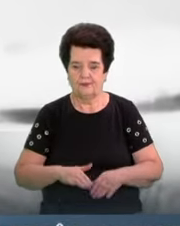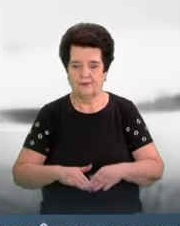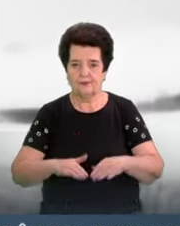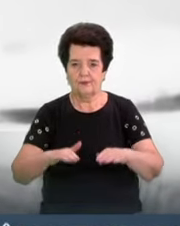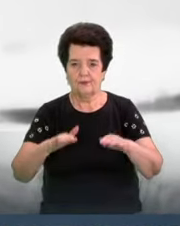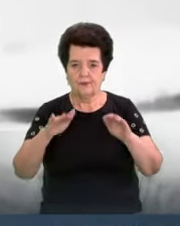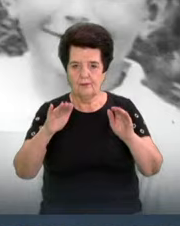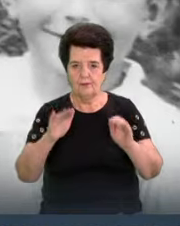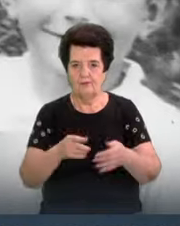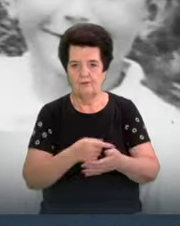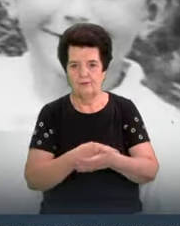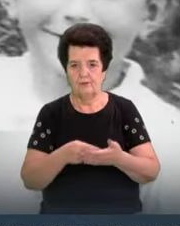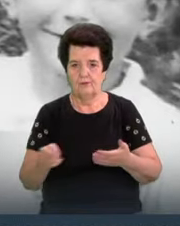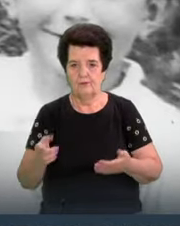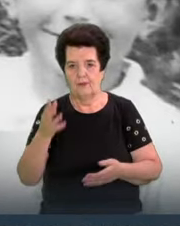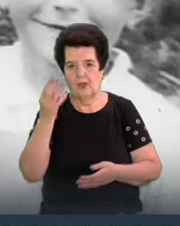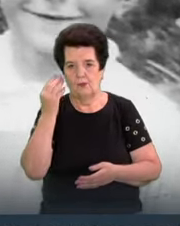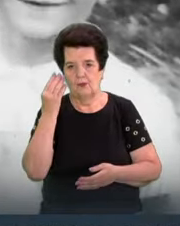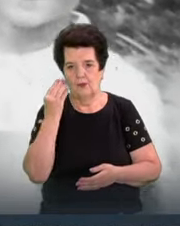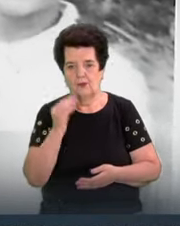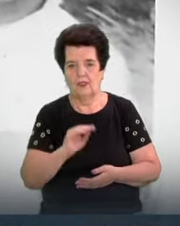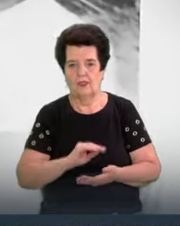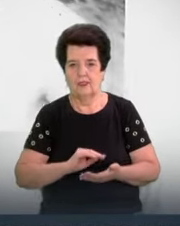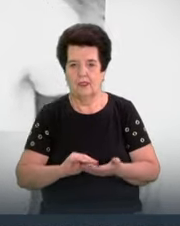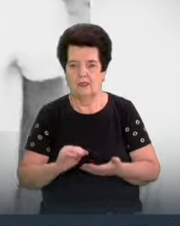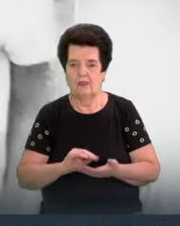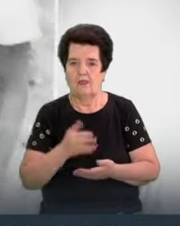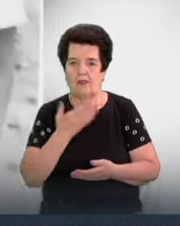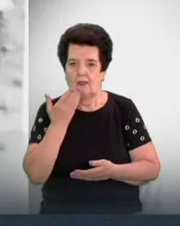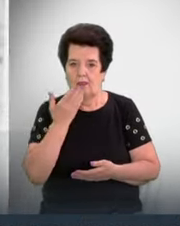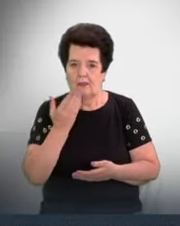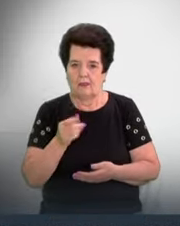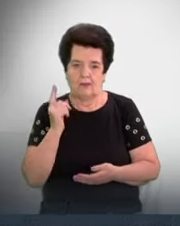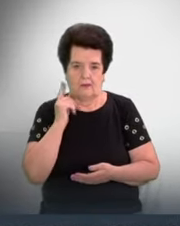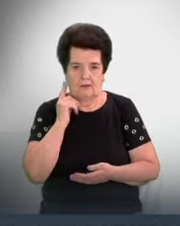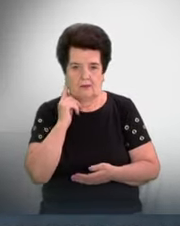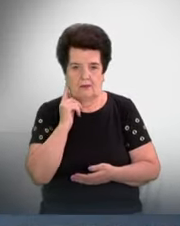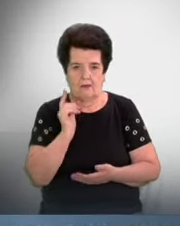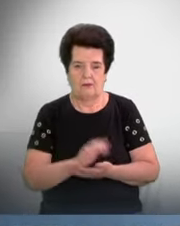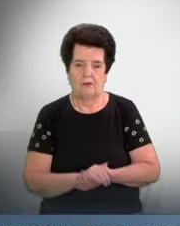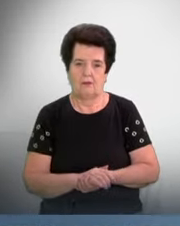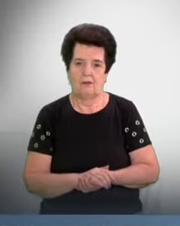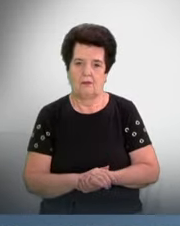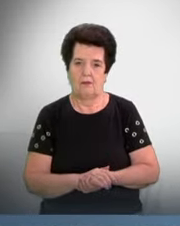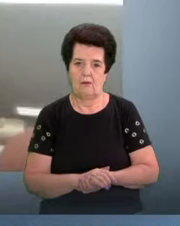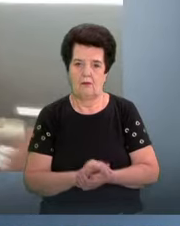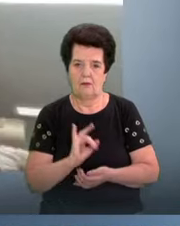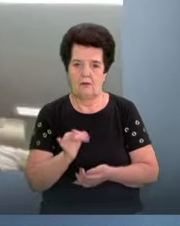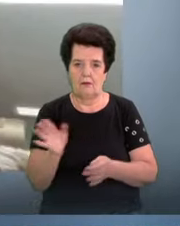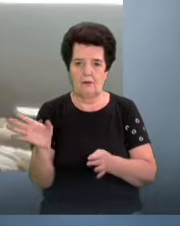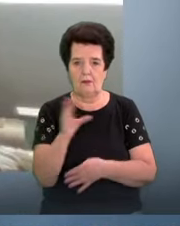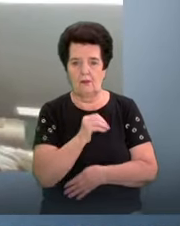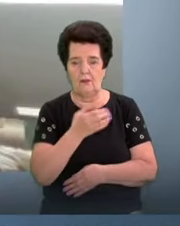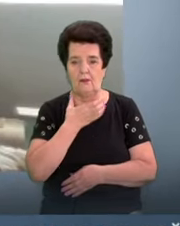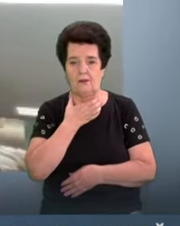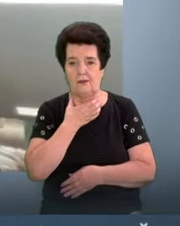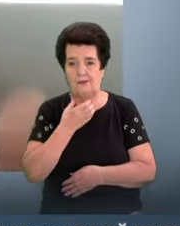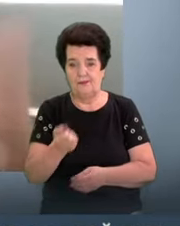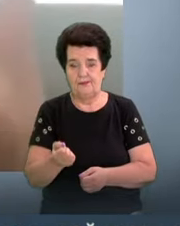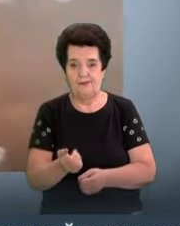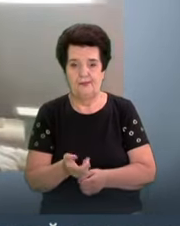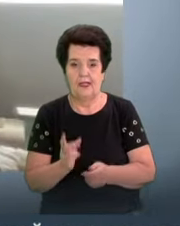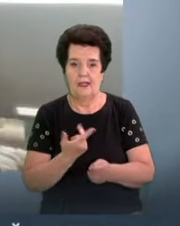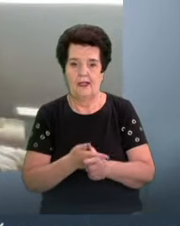numai accentul moldovenesc. Știu foarte bine și complexele și dificultățile pe care le